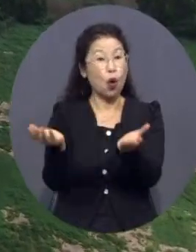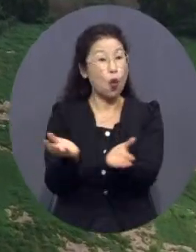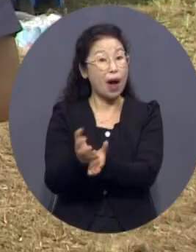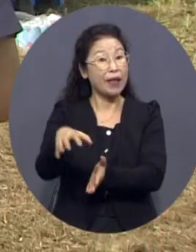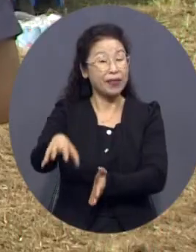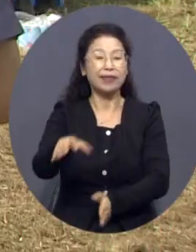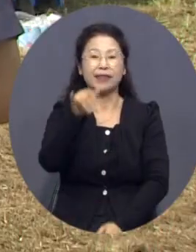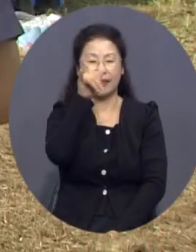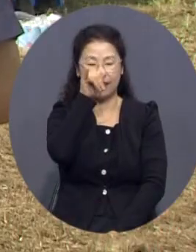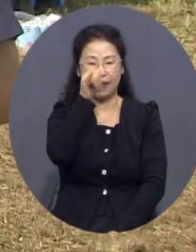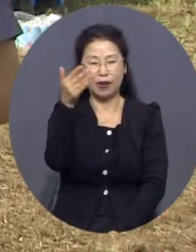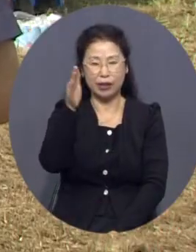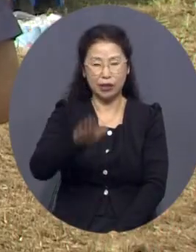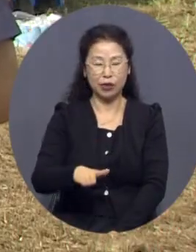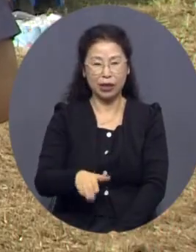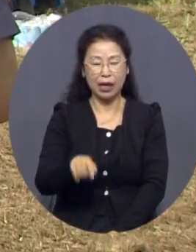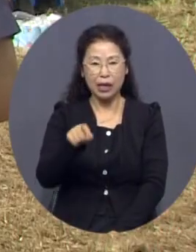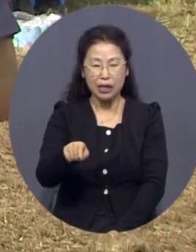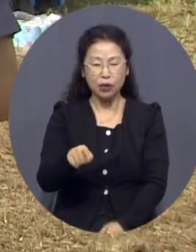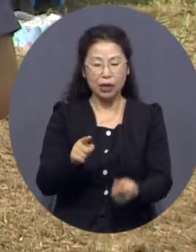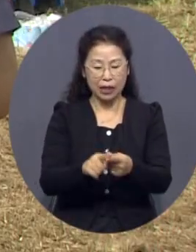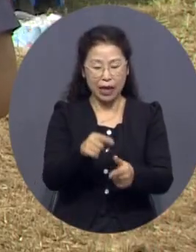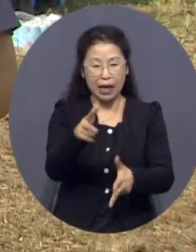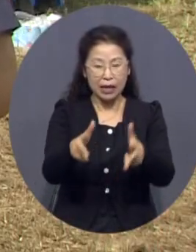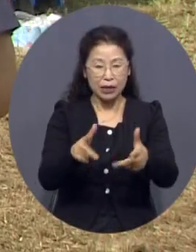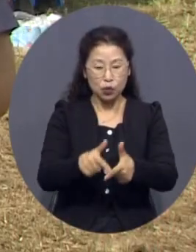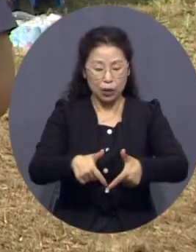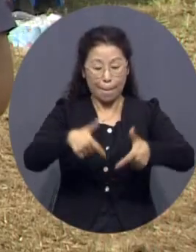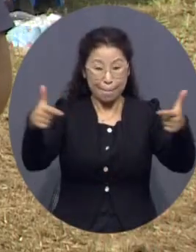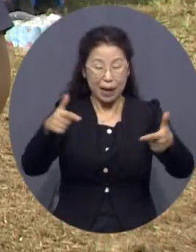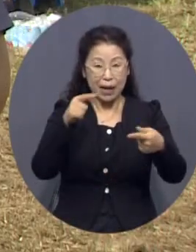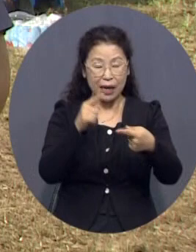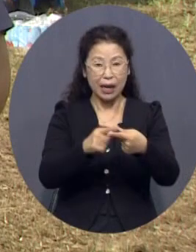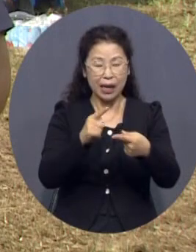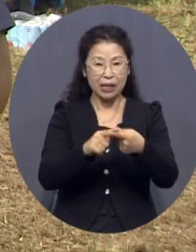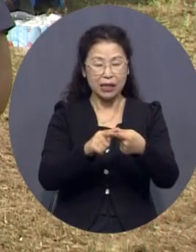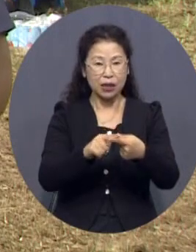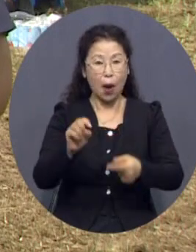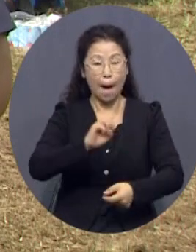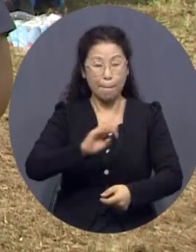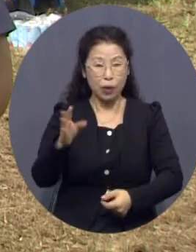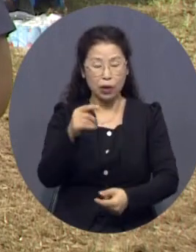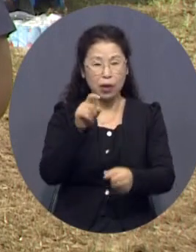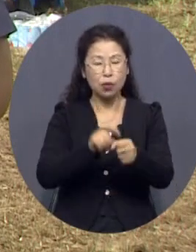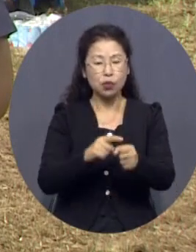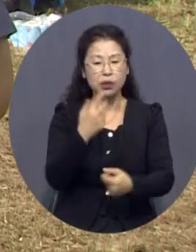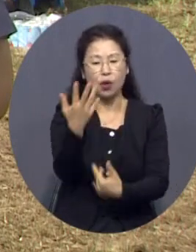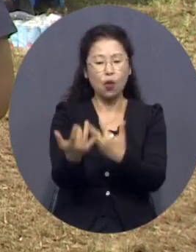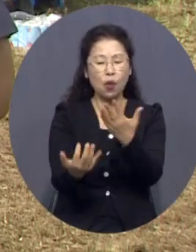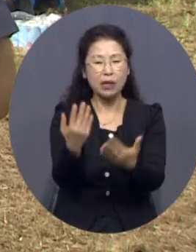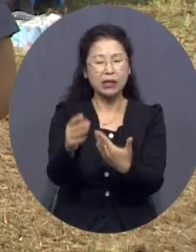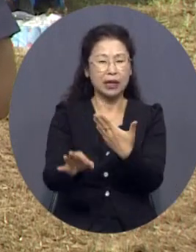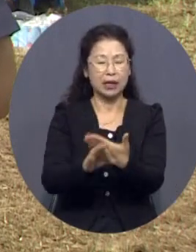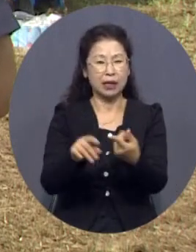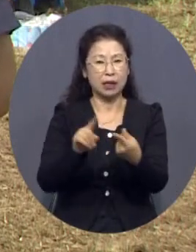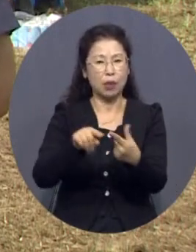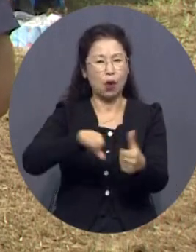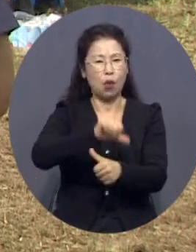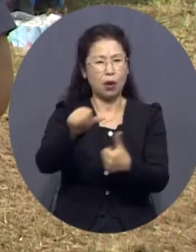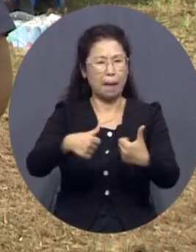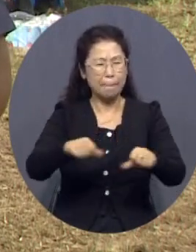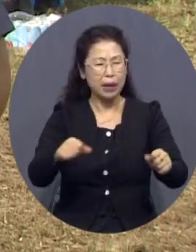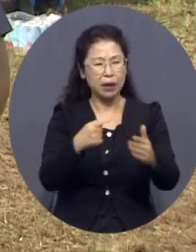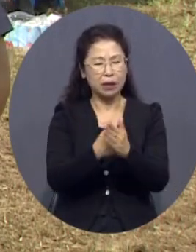있습니다. 그런데 폐기물 처리 시설이 증설돼서 소각 작업이 시작되면 환경이 파괴될 것이라며 이